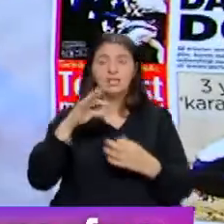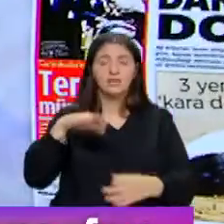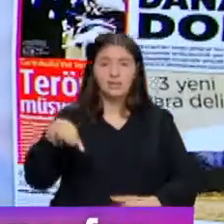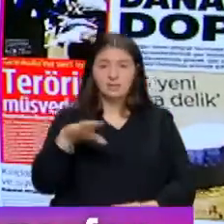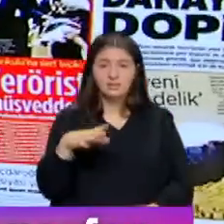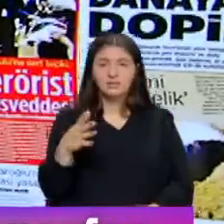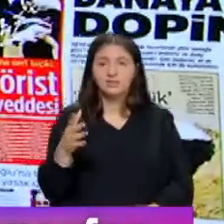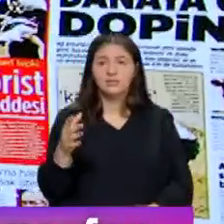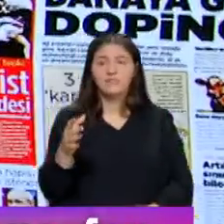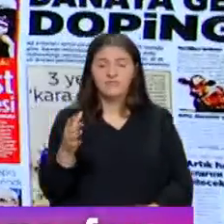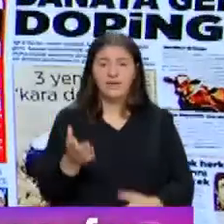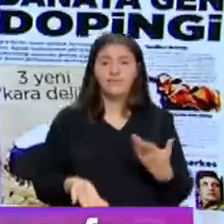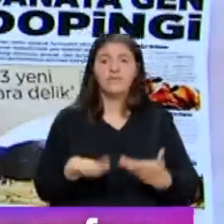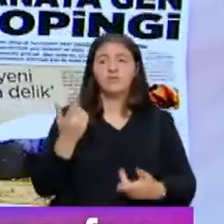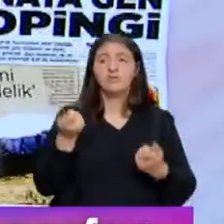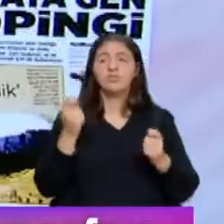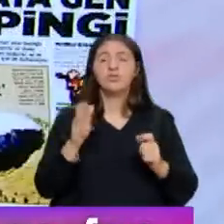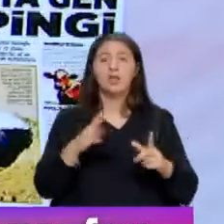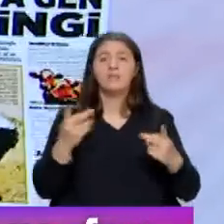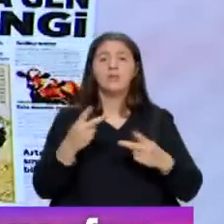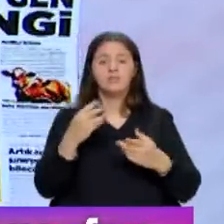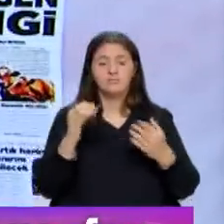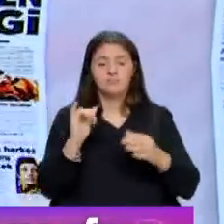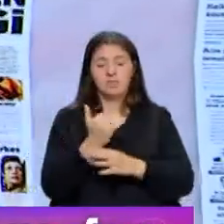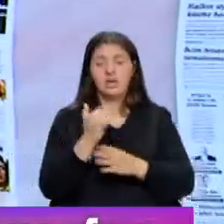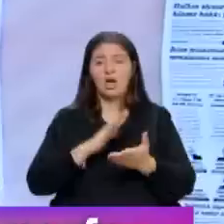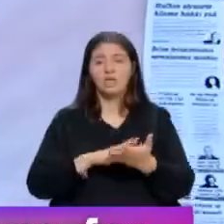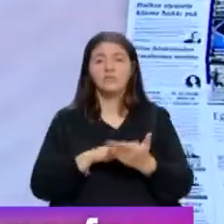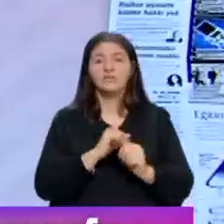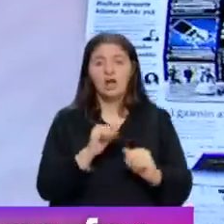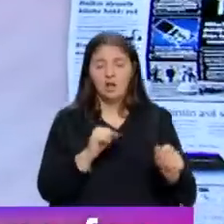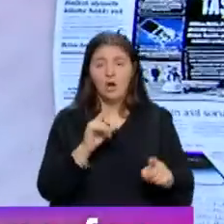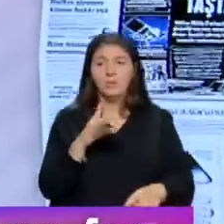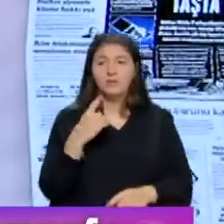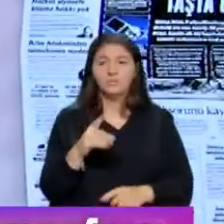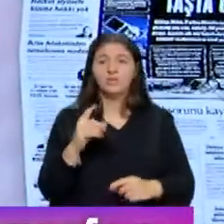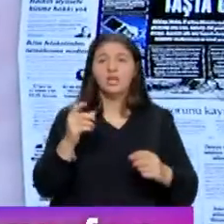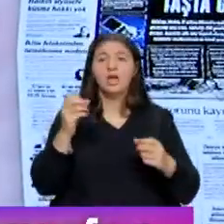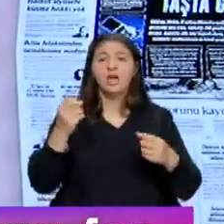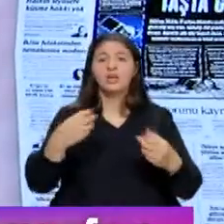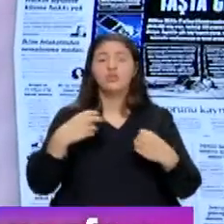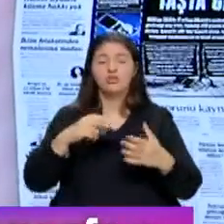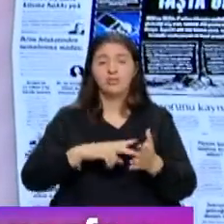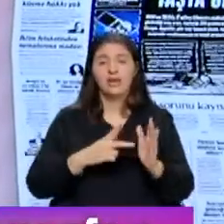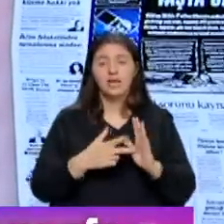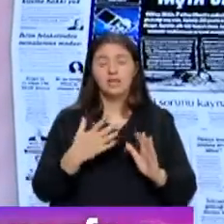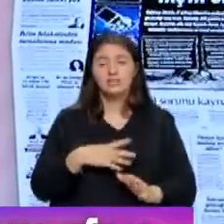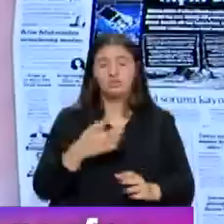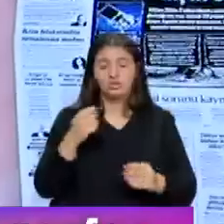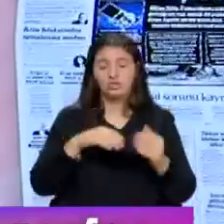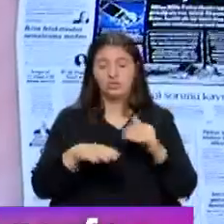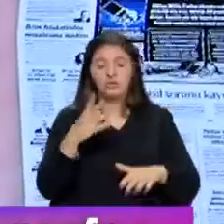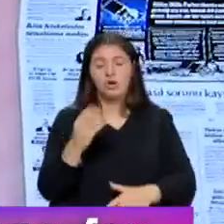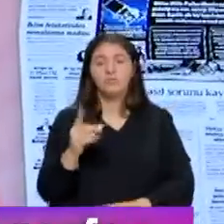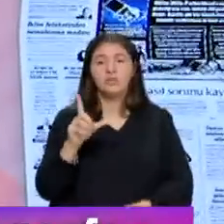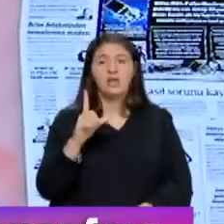ve fazla çalışmak zorunda kalan meslektaşlarımız için zararlıdır 15.000 radyoloji teknikeri istihdam